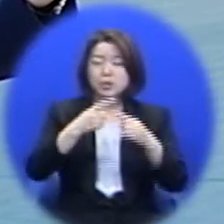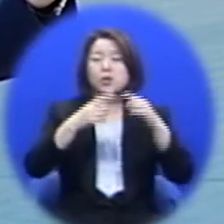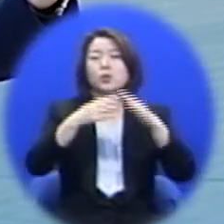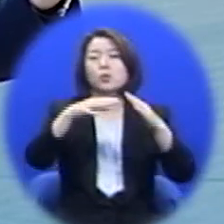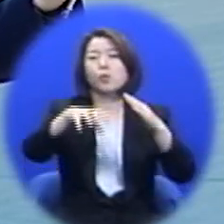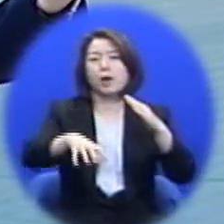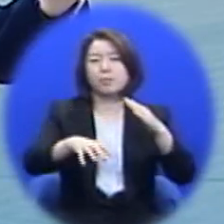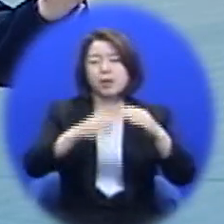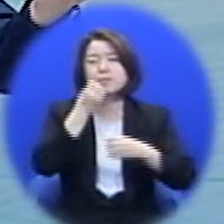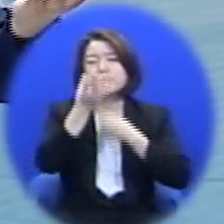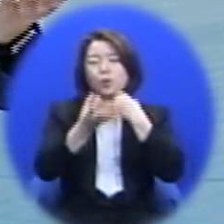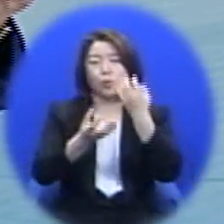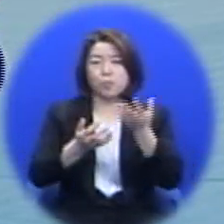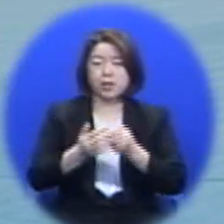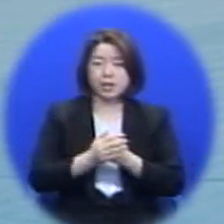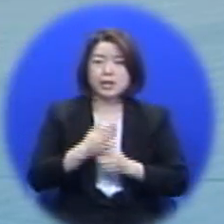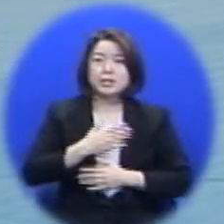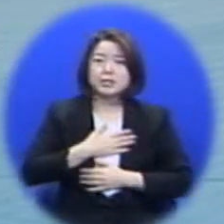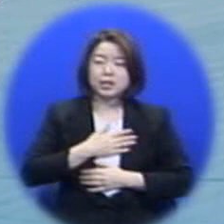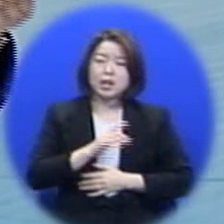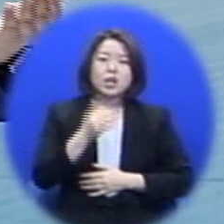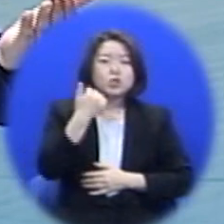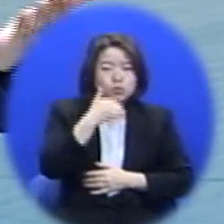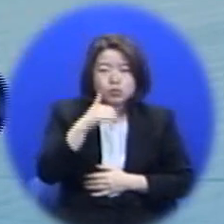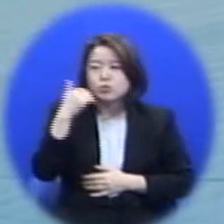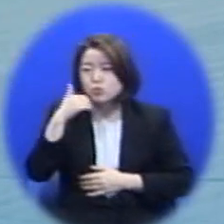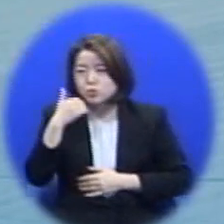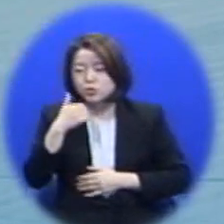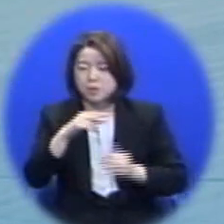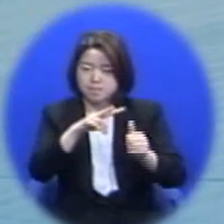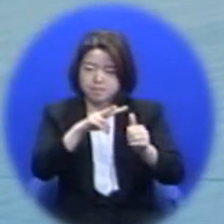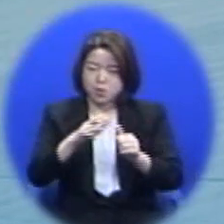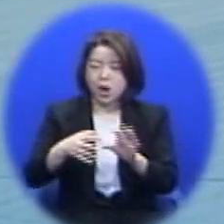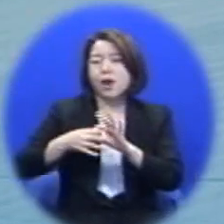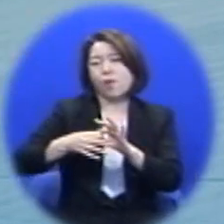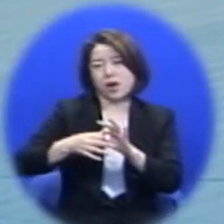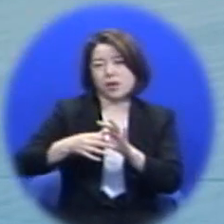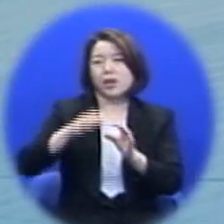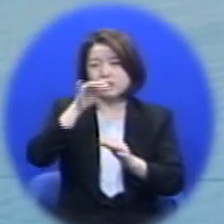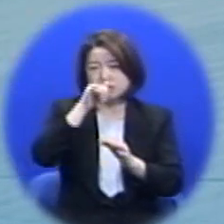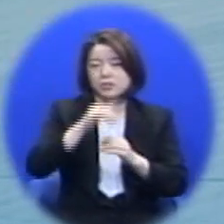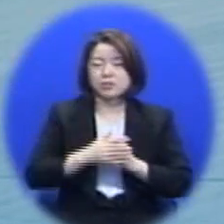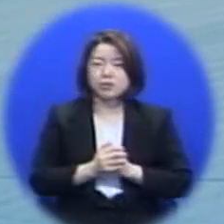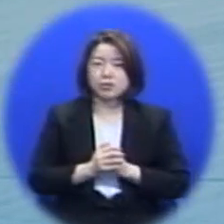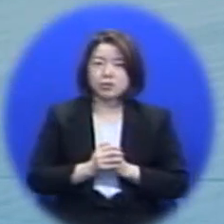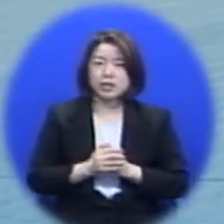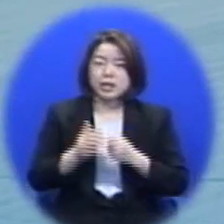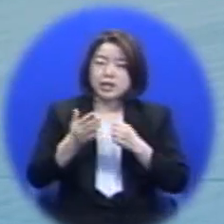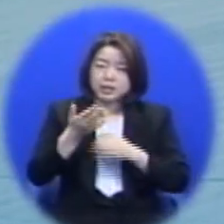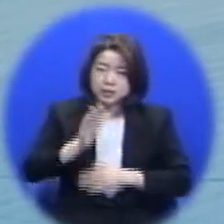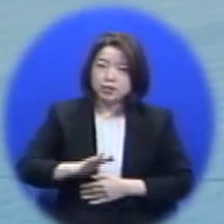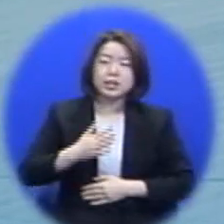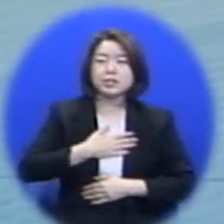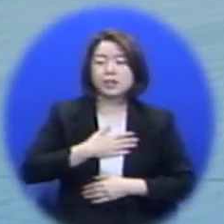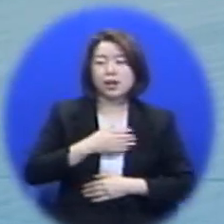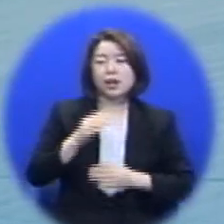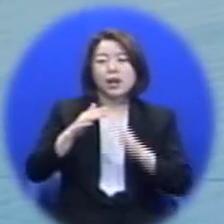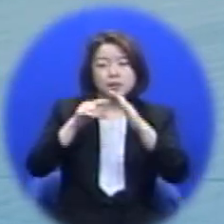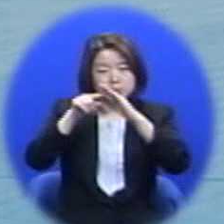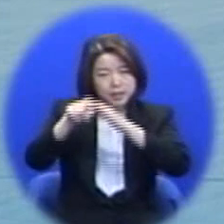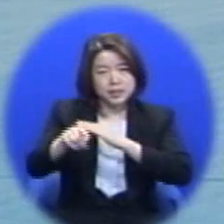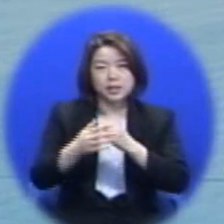고백했습니다. 제가 그동안 아무개와 미워하는 관계에 있었습니다. 그러나 제가 그분을